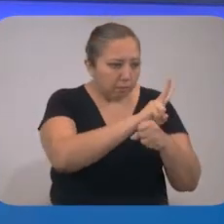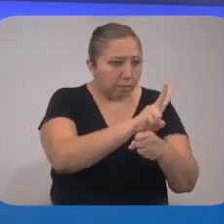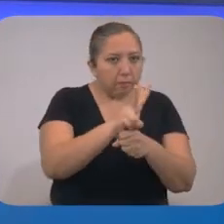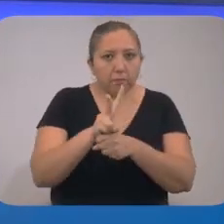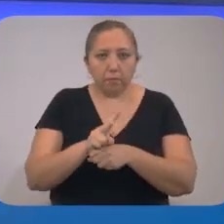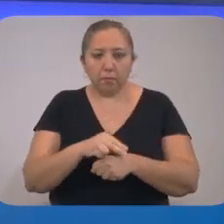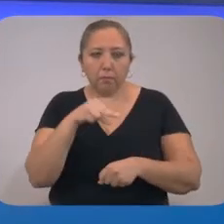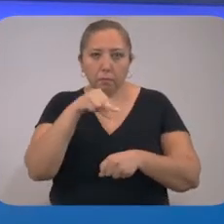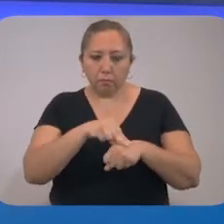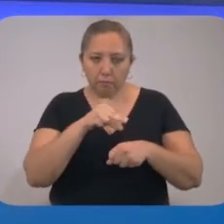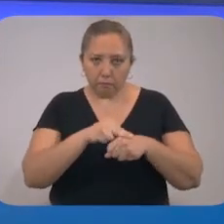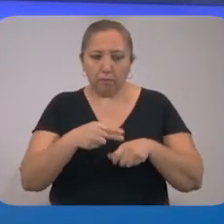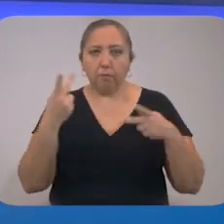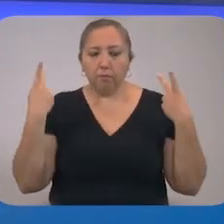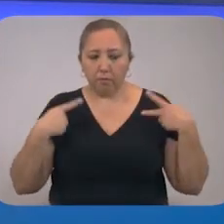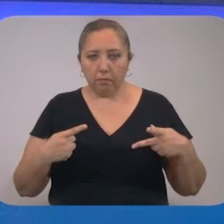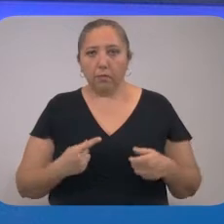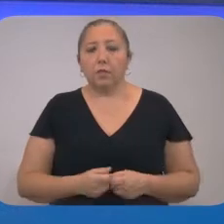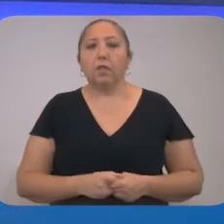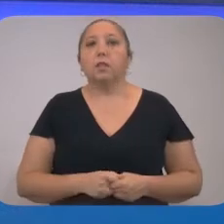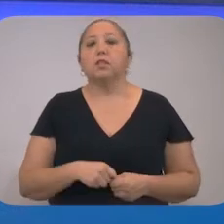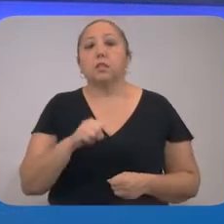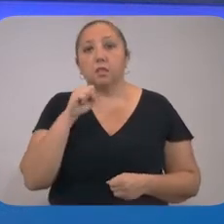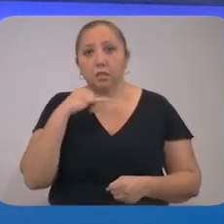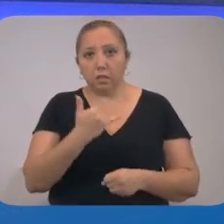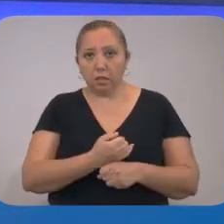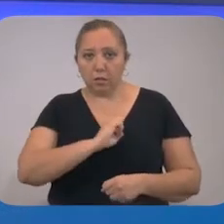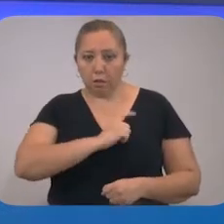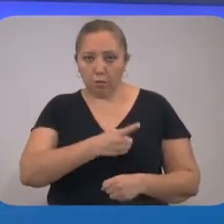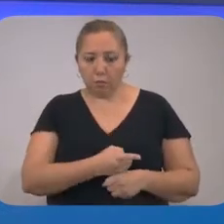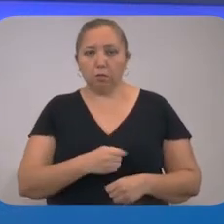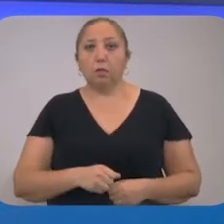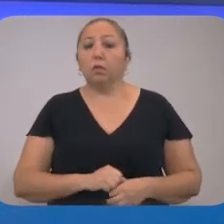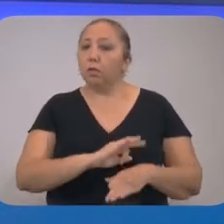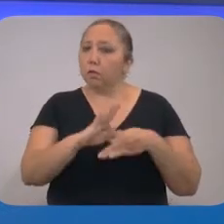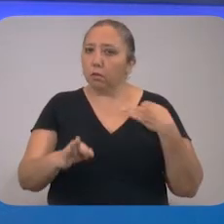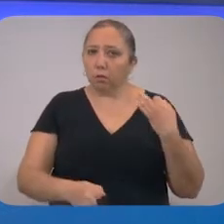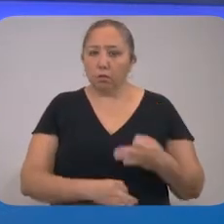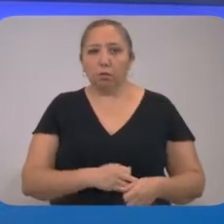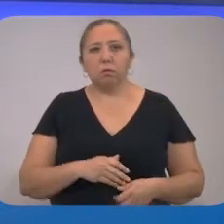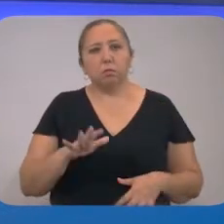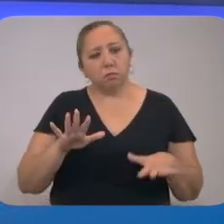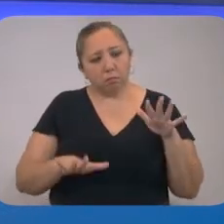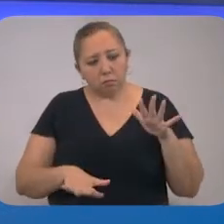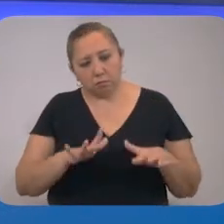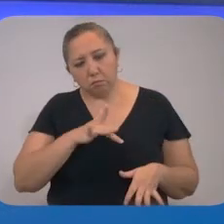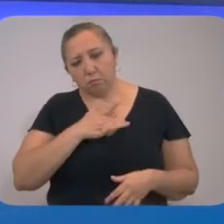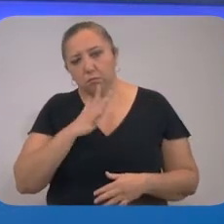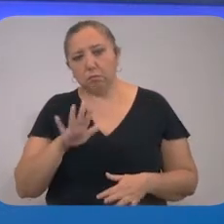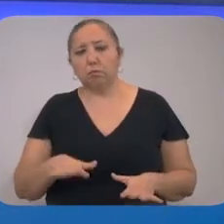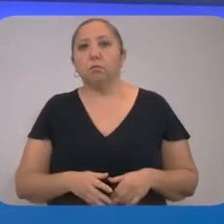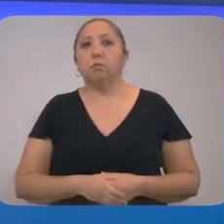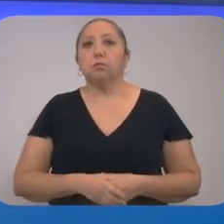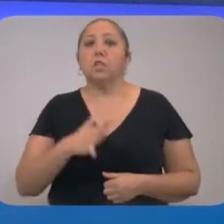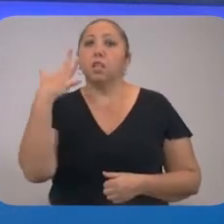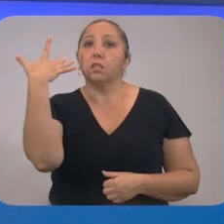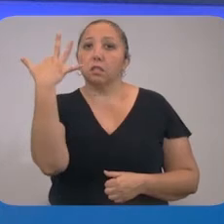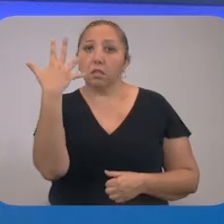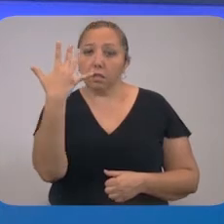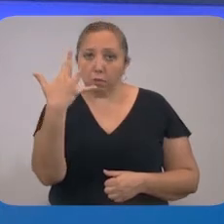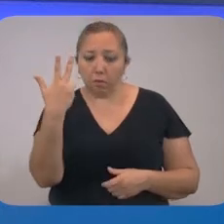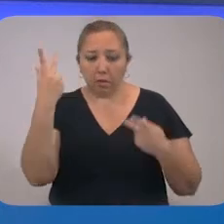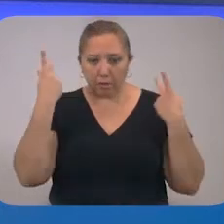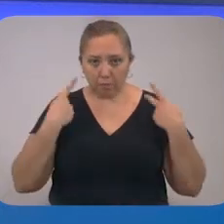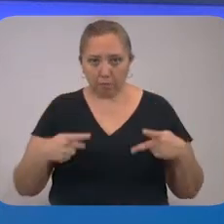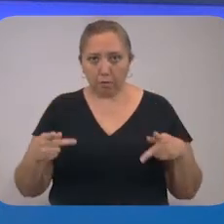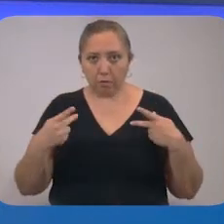yo etematu pasta lupakiko le kohanilo. 74 juntulule hetz el yaniko kalano yetetano shakaltalo mantatsu menusakiahilo